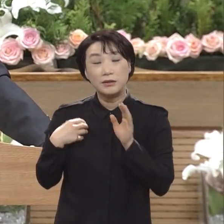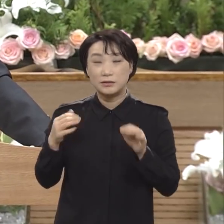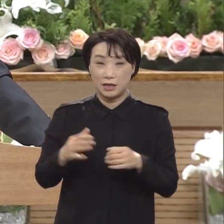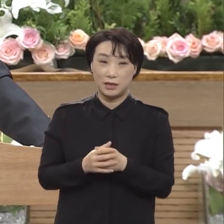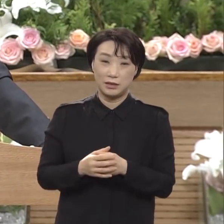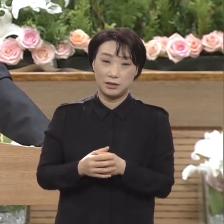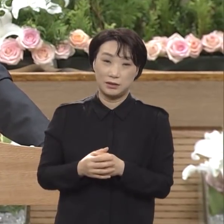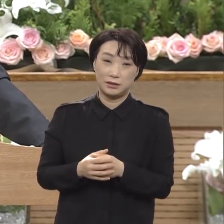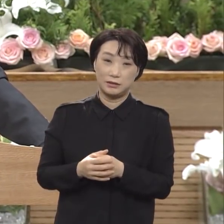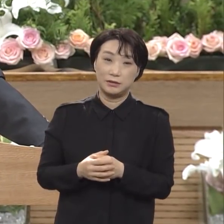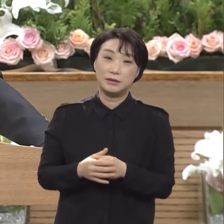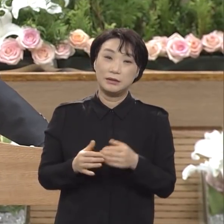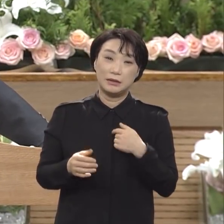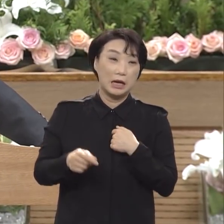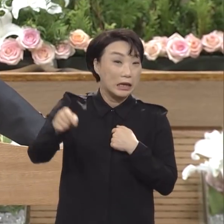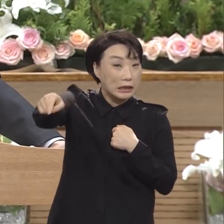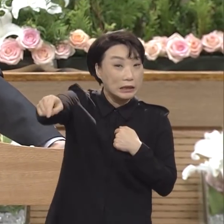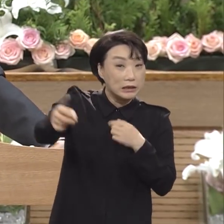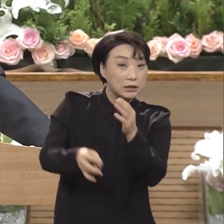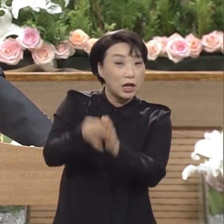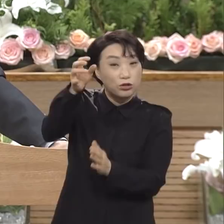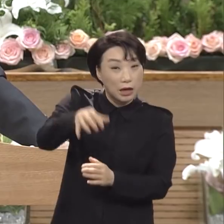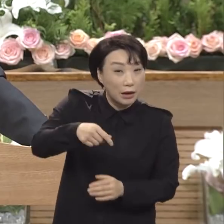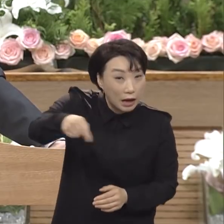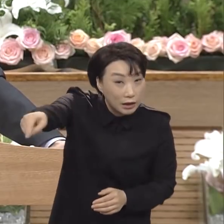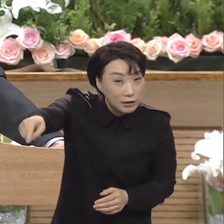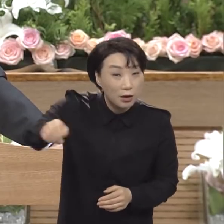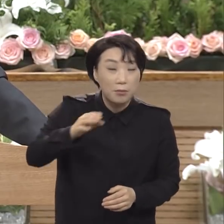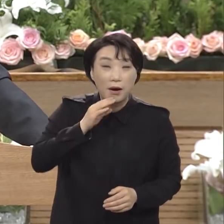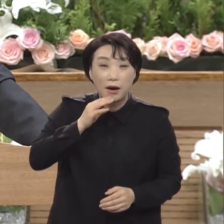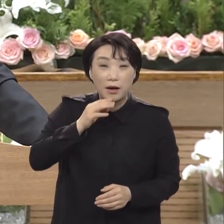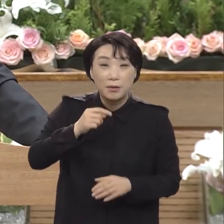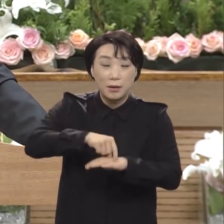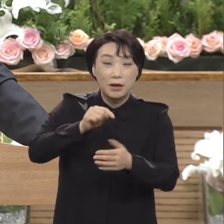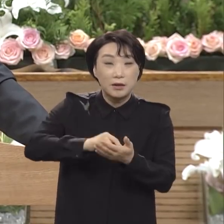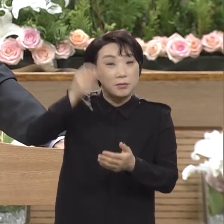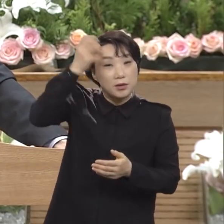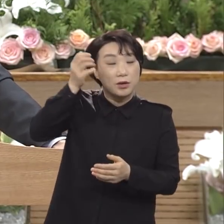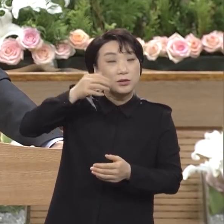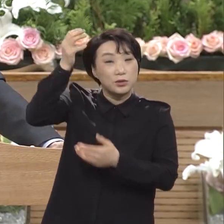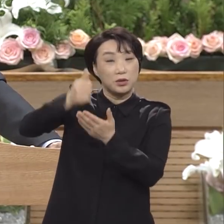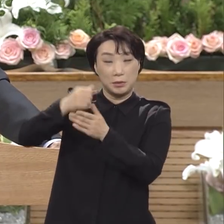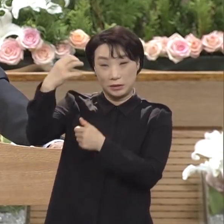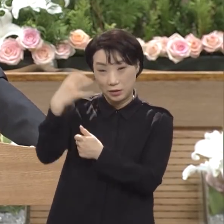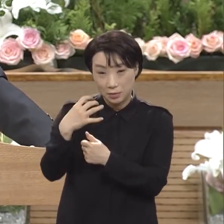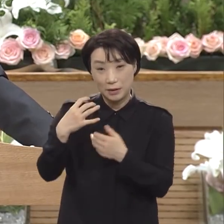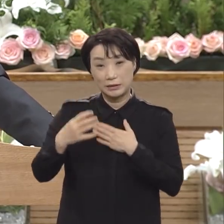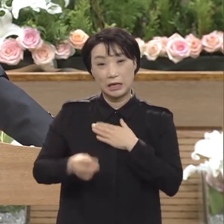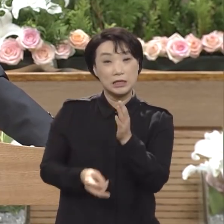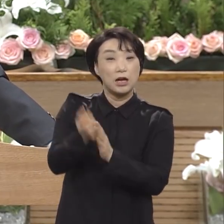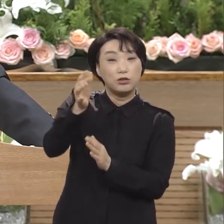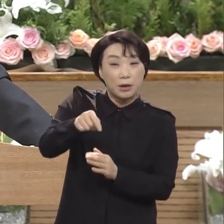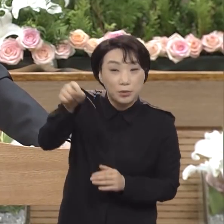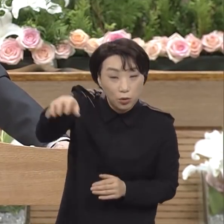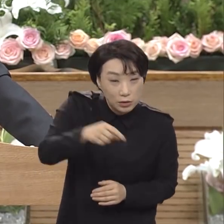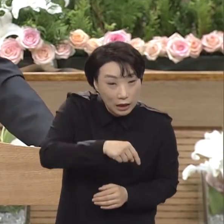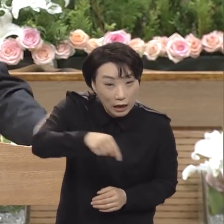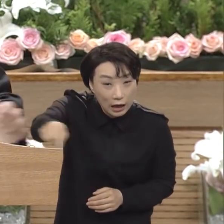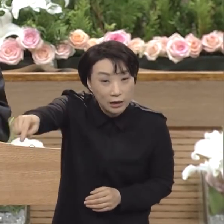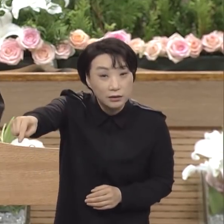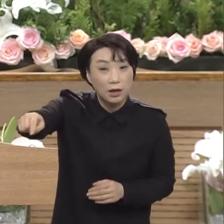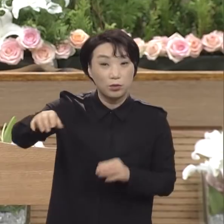심령의 매임을 받아, 심령이 성령의 결박을 받아 예루살렘으로